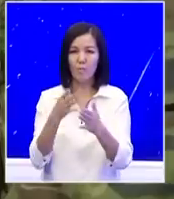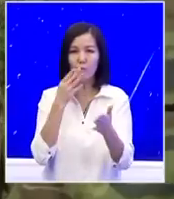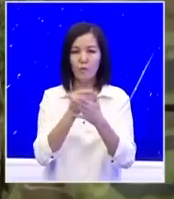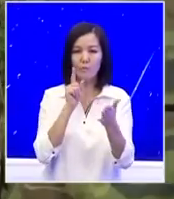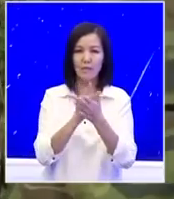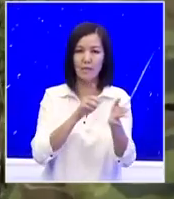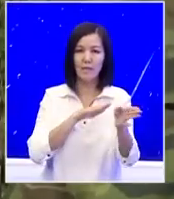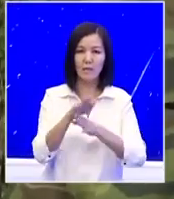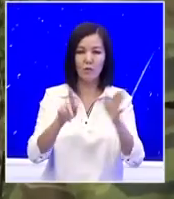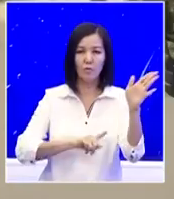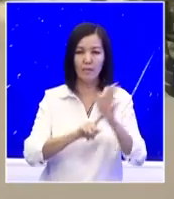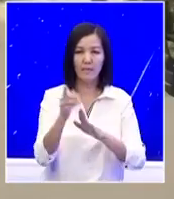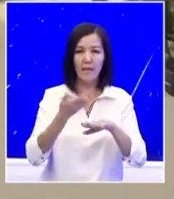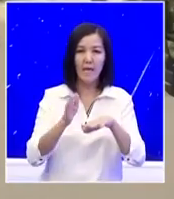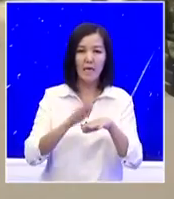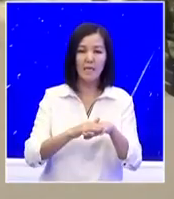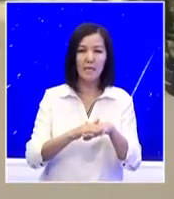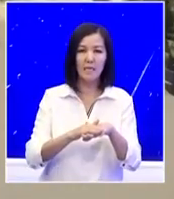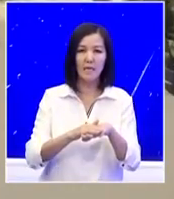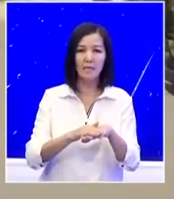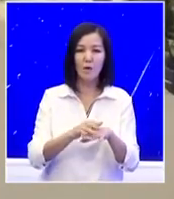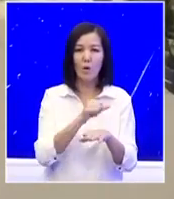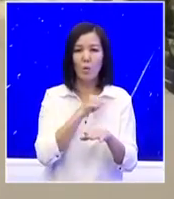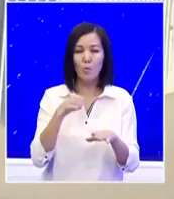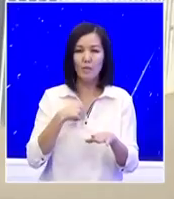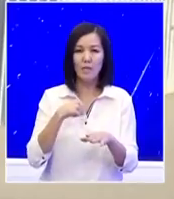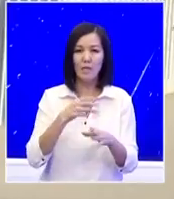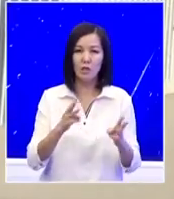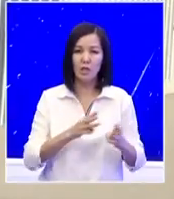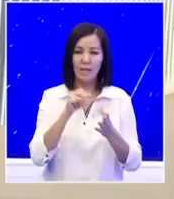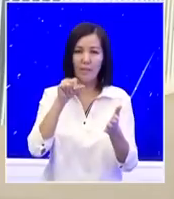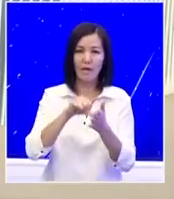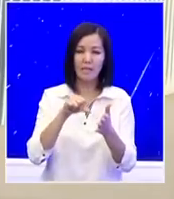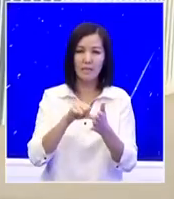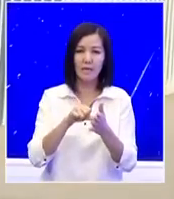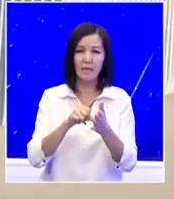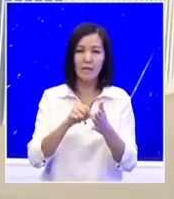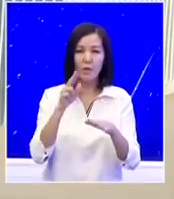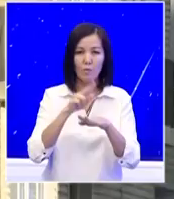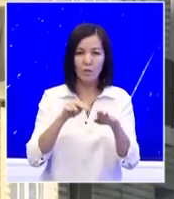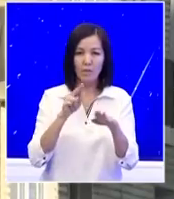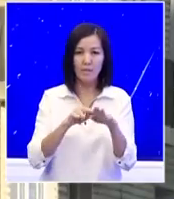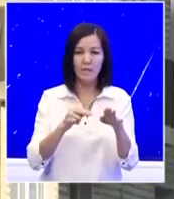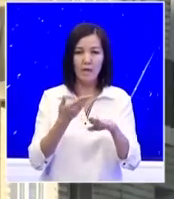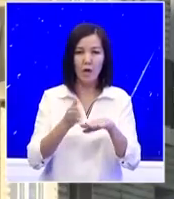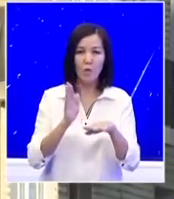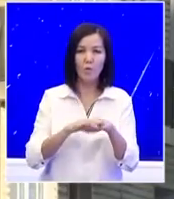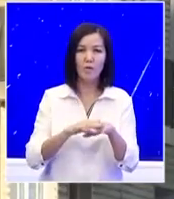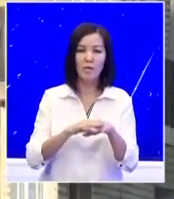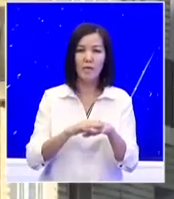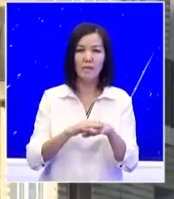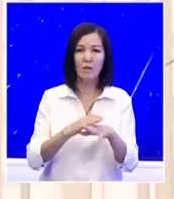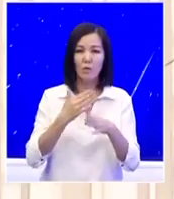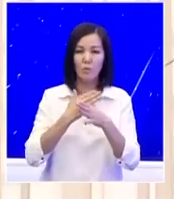міндеттеріне кірісті. Қиын кезеңде белдерін бекем буған бұл жасақтар өңірдегі ішкі істер қызметінің ауыр жүгін